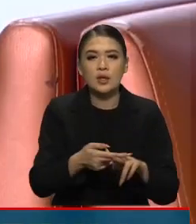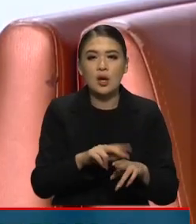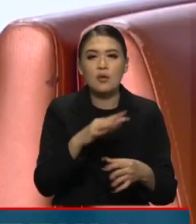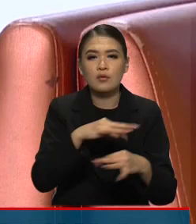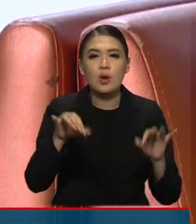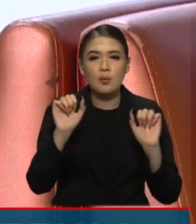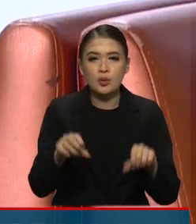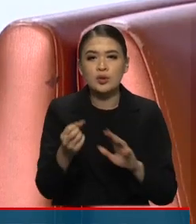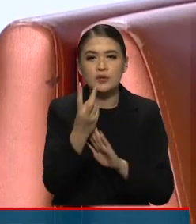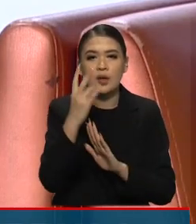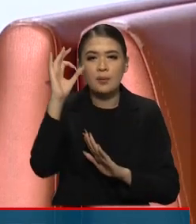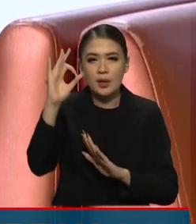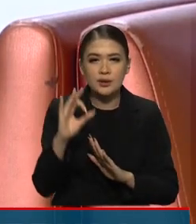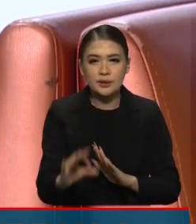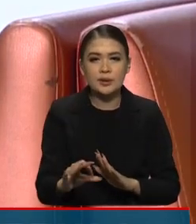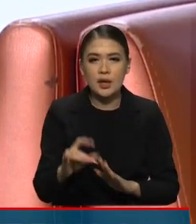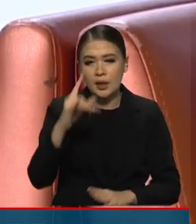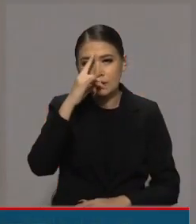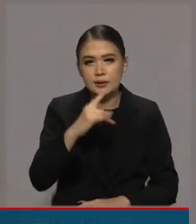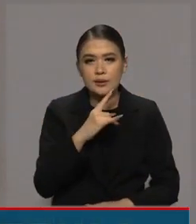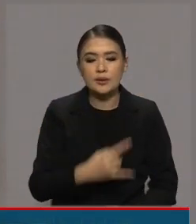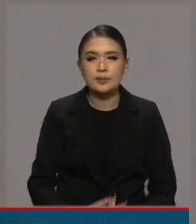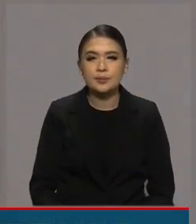охватить 12% населения.